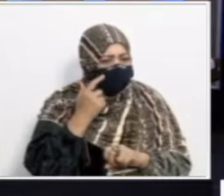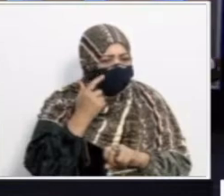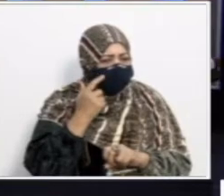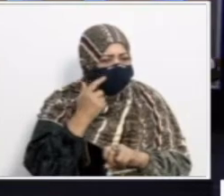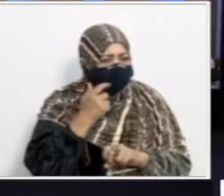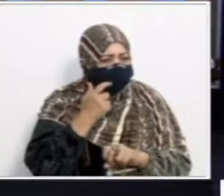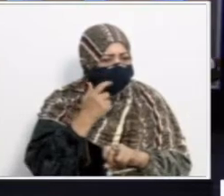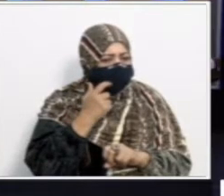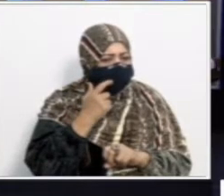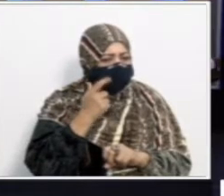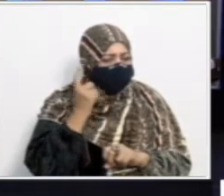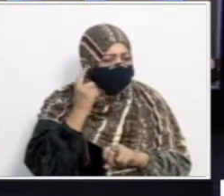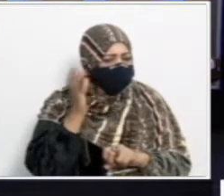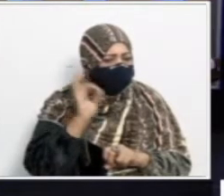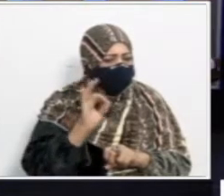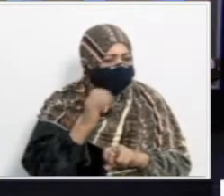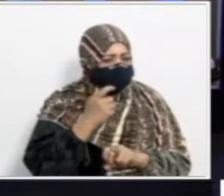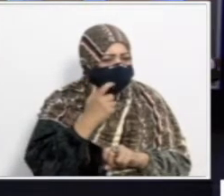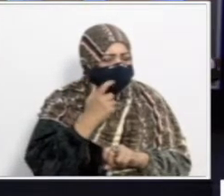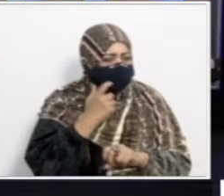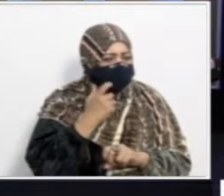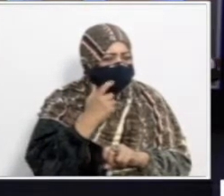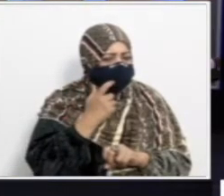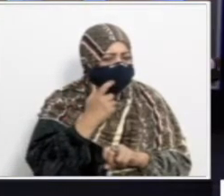التجربه. ما فهمتش السؤال الثاني، ما سمعتش.